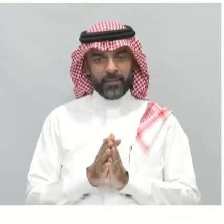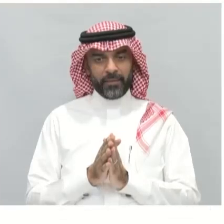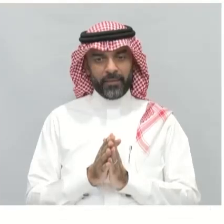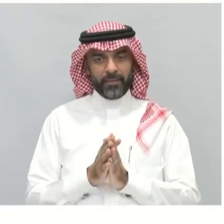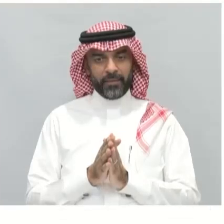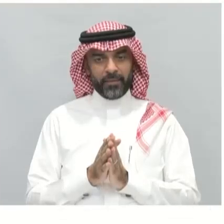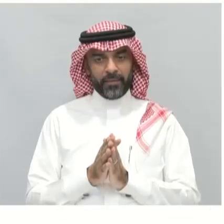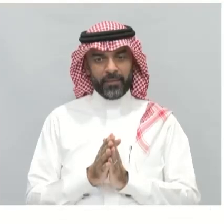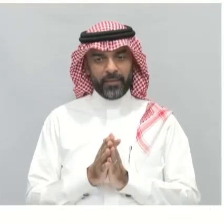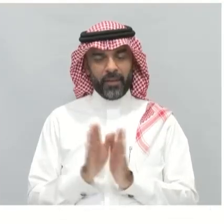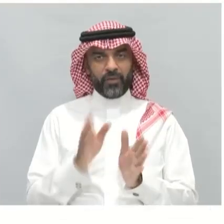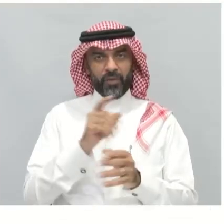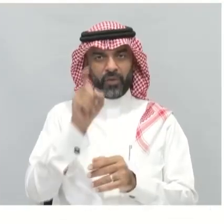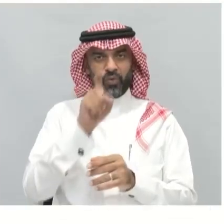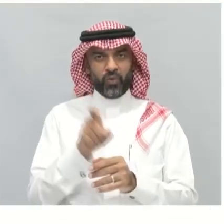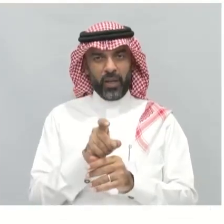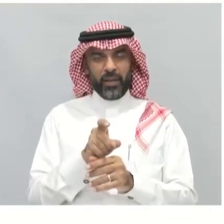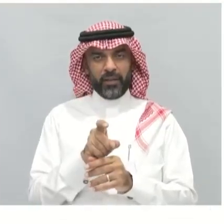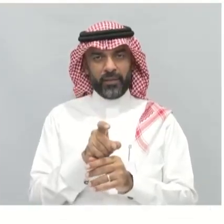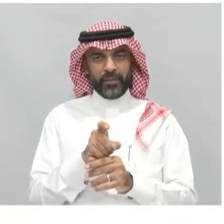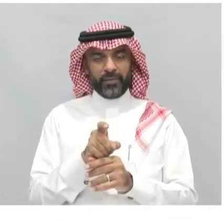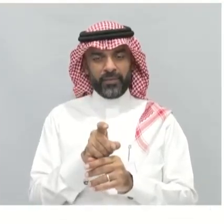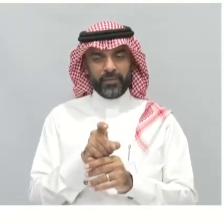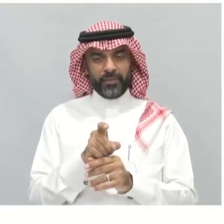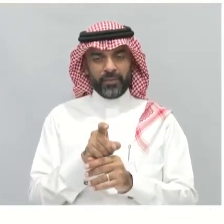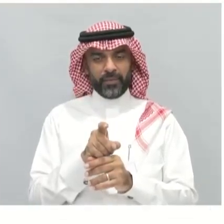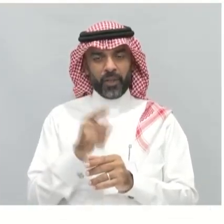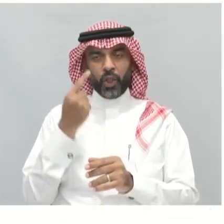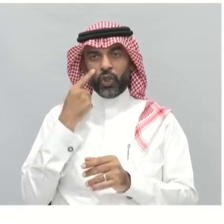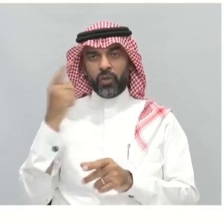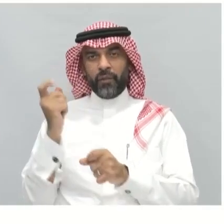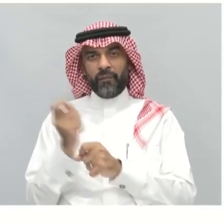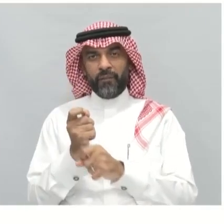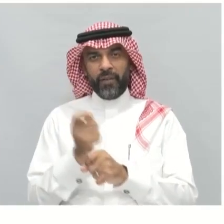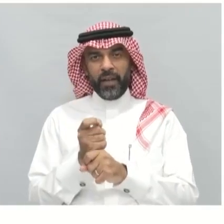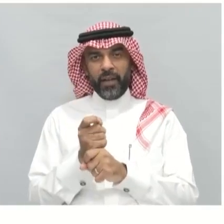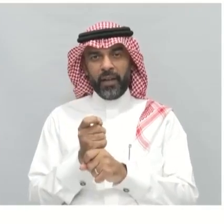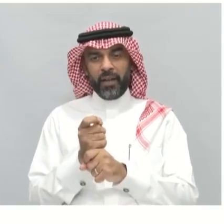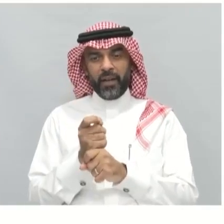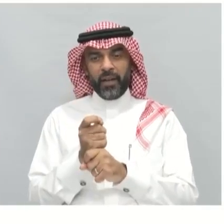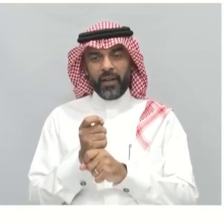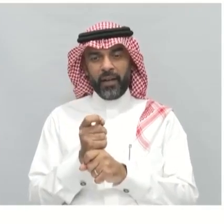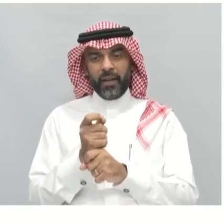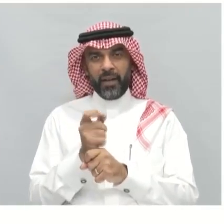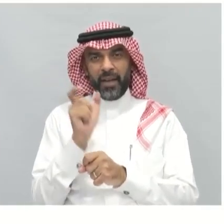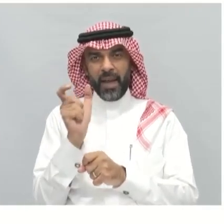الى هذه الاسئله المتعلقه ببعض تلك الكلمات بما ينتهي الفعل